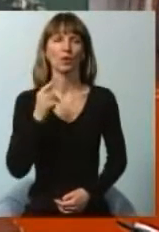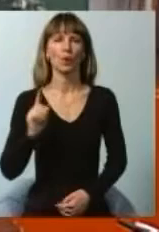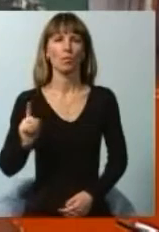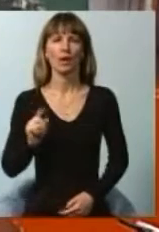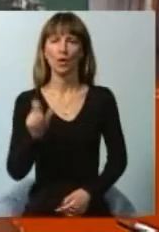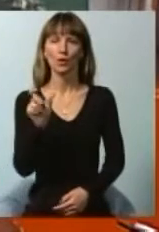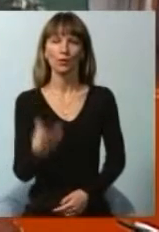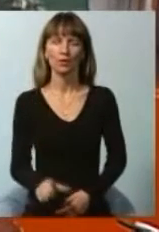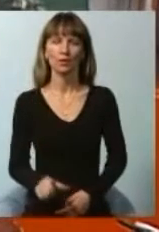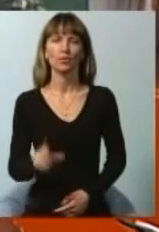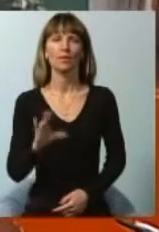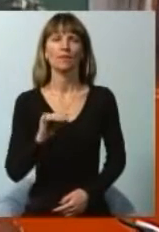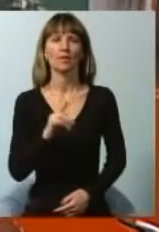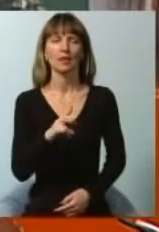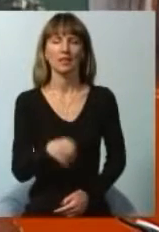оберігає людину,